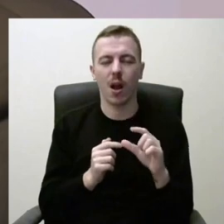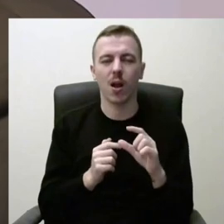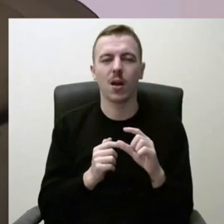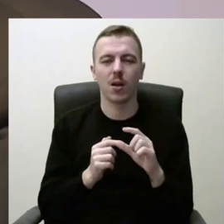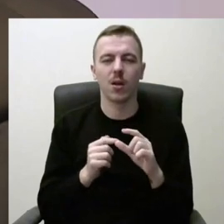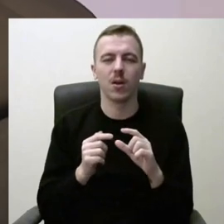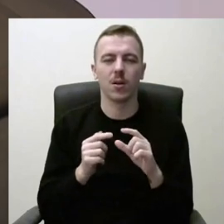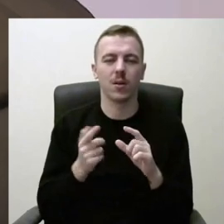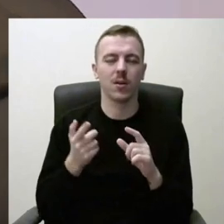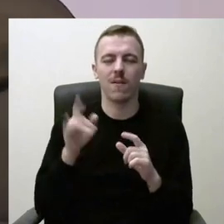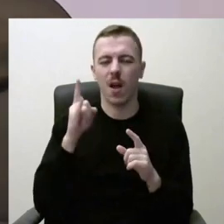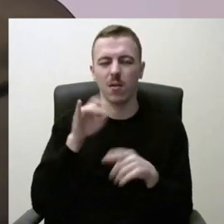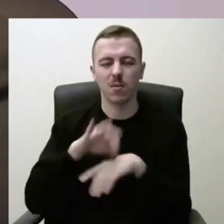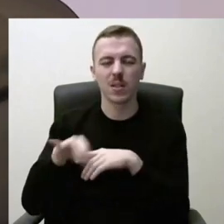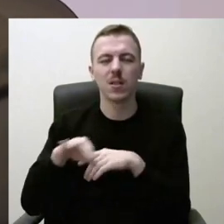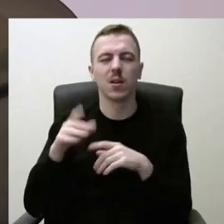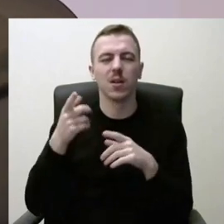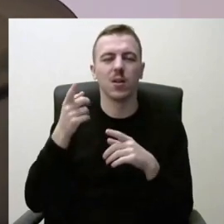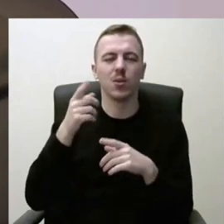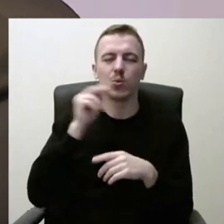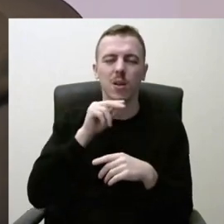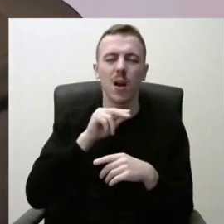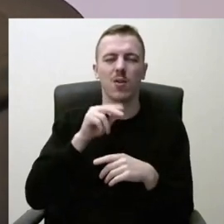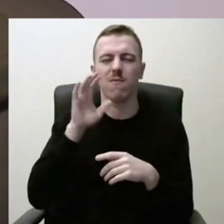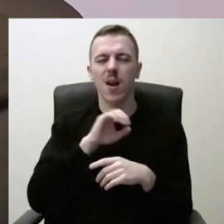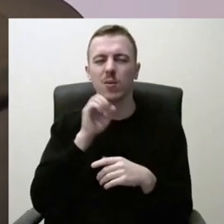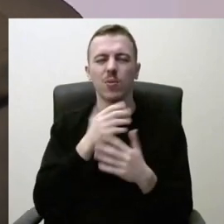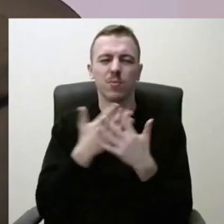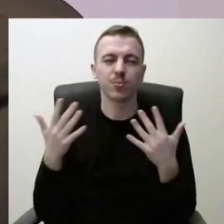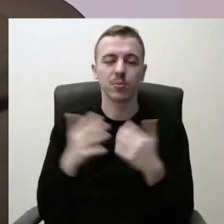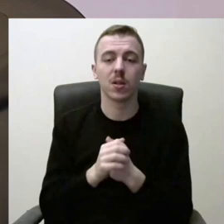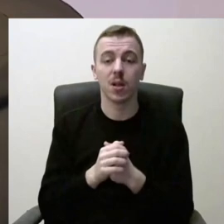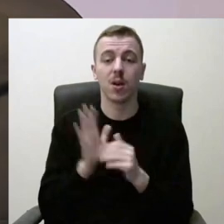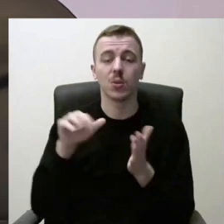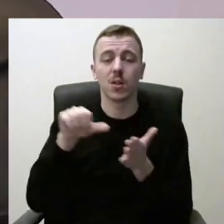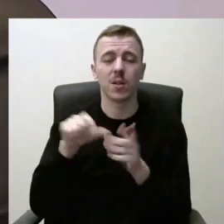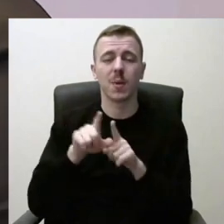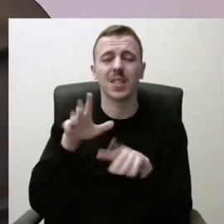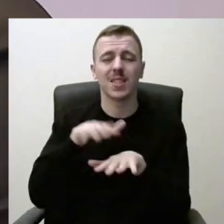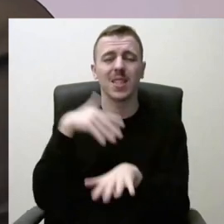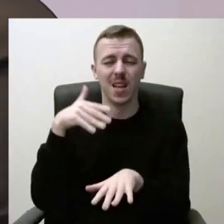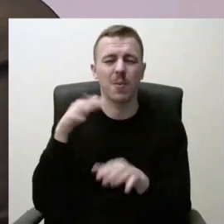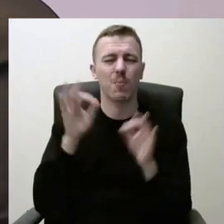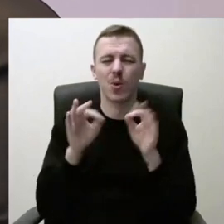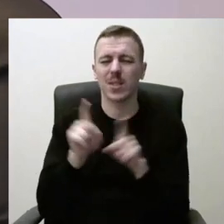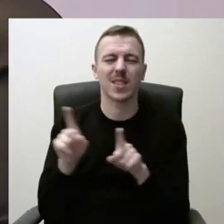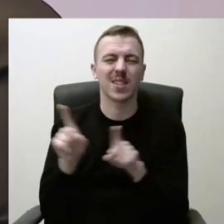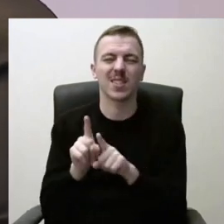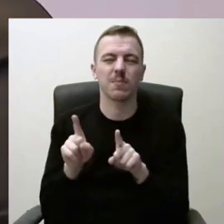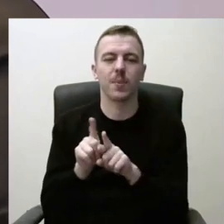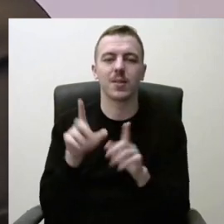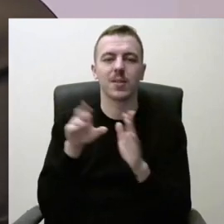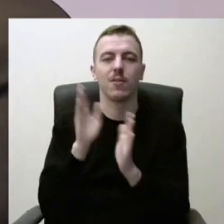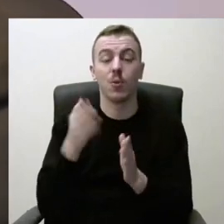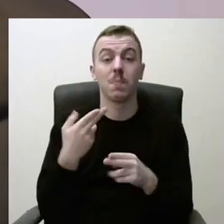pedofilų, vagių, kitų nusikaltelių, tai ir bus atstovavimas į vietos ir savivaldybė ir Seime tas pas procentas išlaikytas. Mes esame tokie, kokie mes